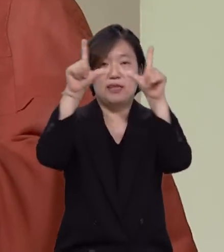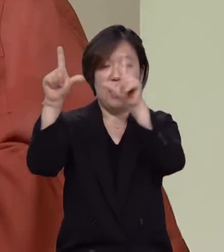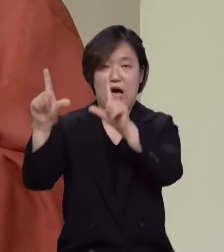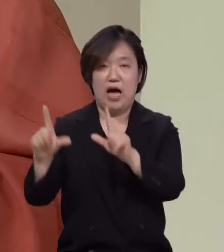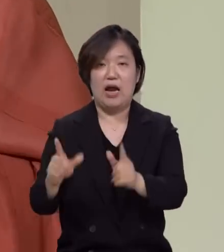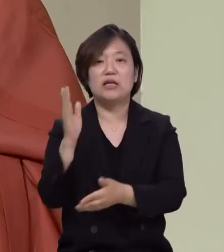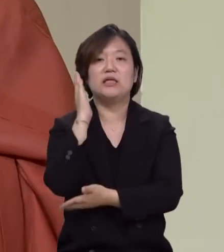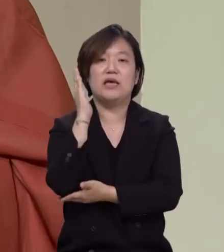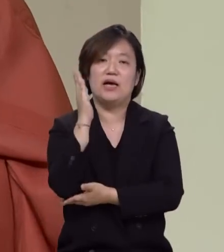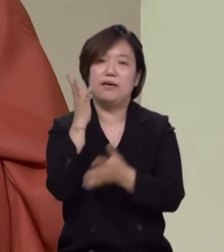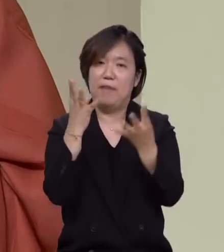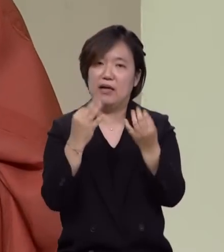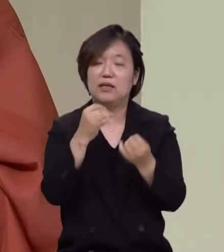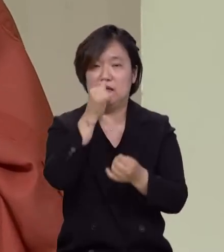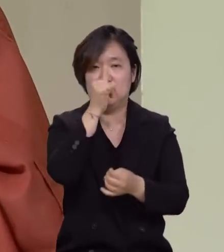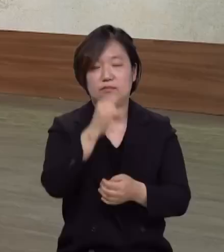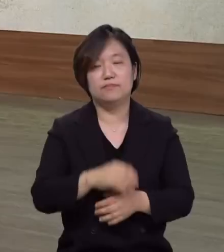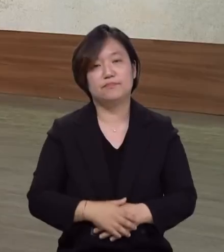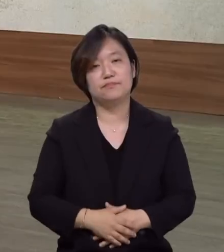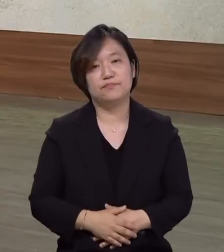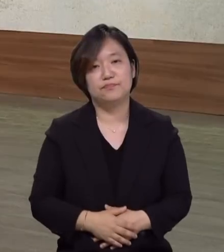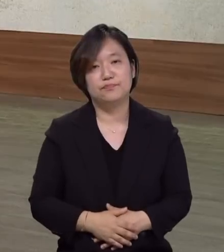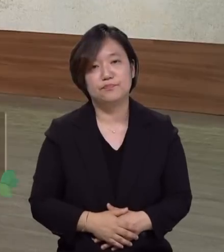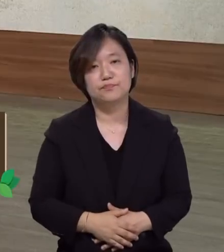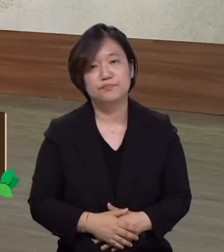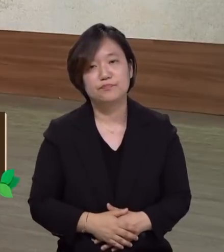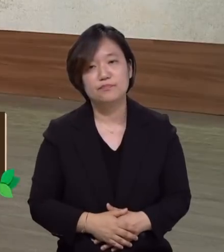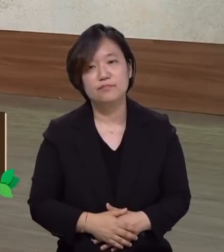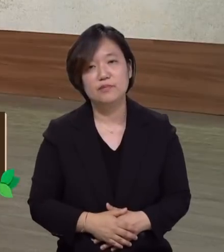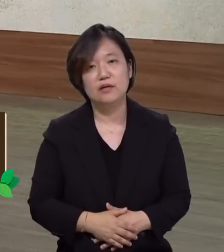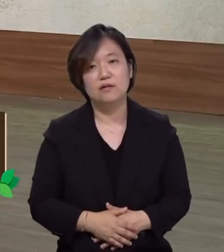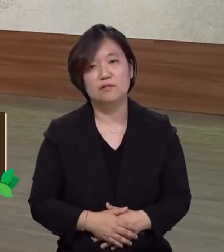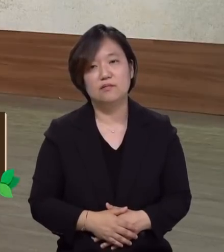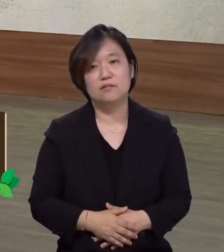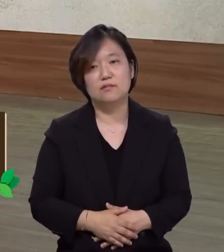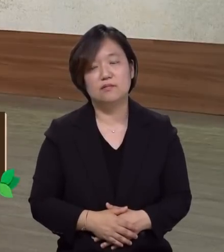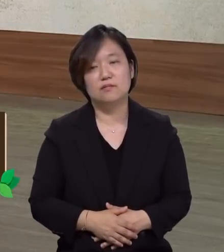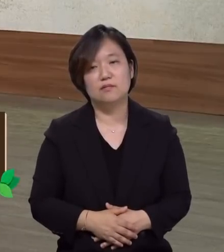많이들 하십니다 그래서 제가